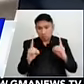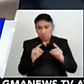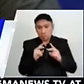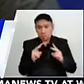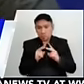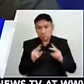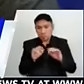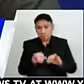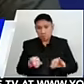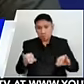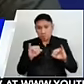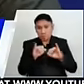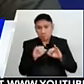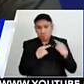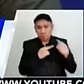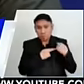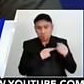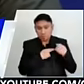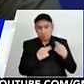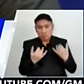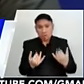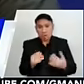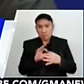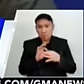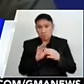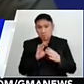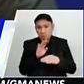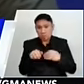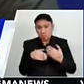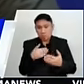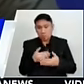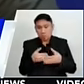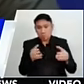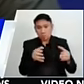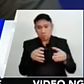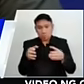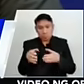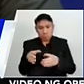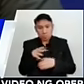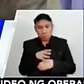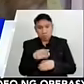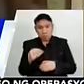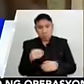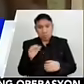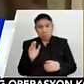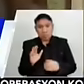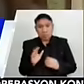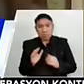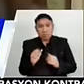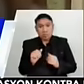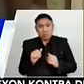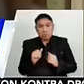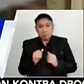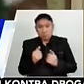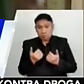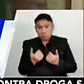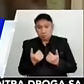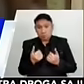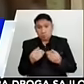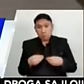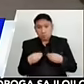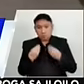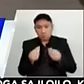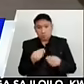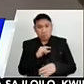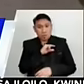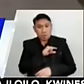responsibilidad. Makikipagtulungan daw siya sa lahat ng sektor ng lipunan at kay outgoing Secretary Sara Duterte para masigurong mabigyan ng dekalidad na